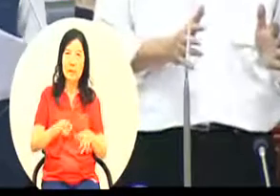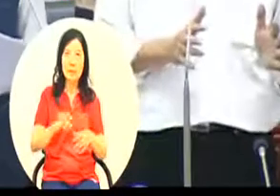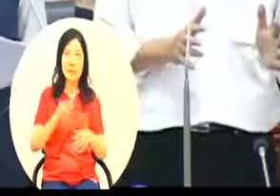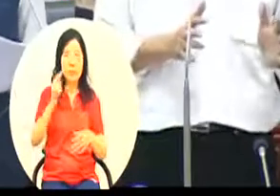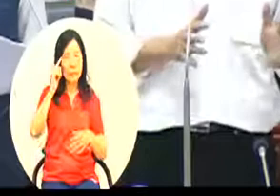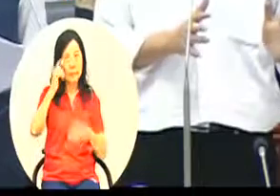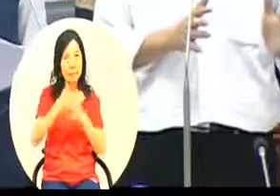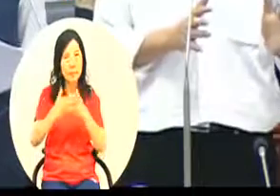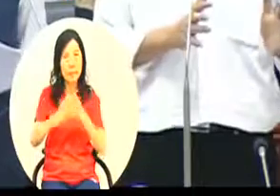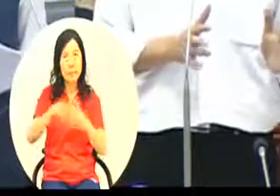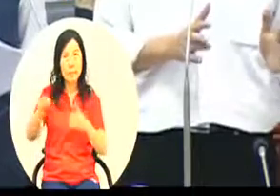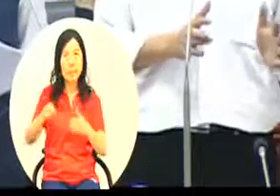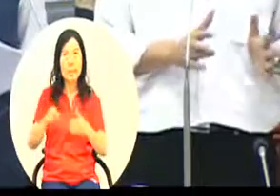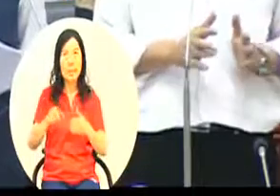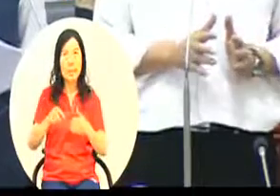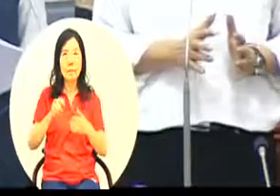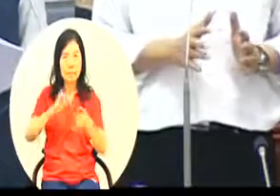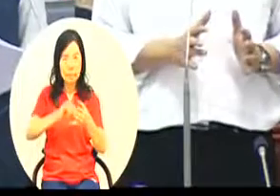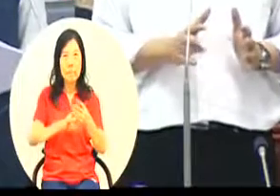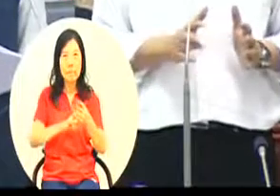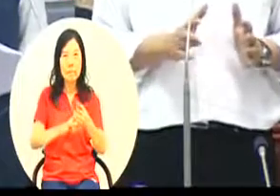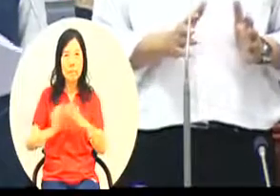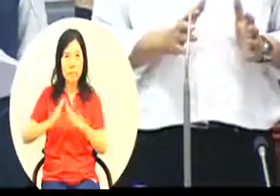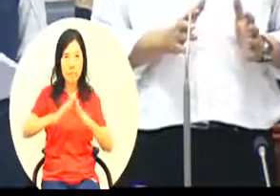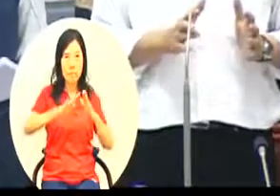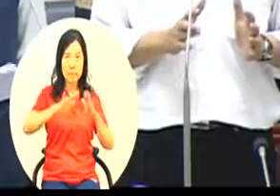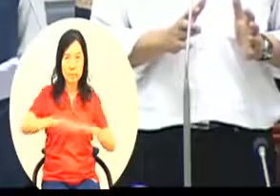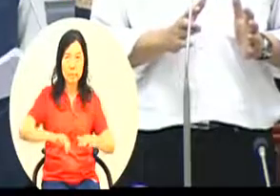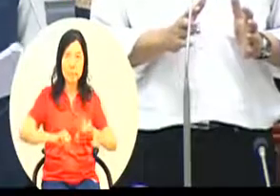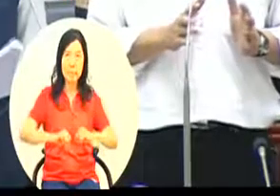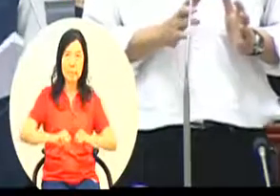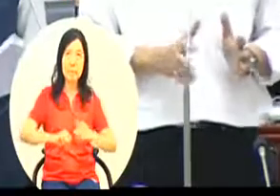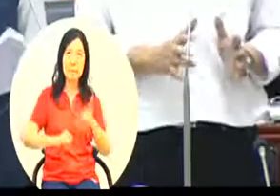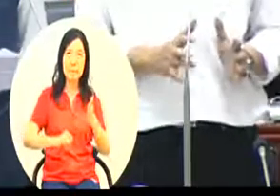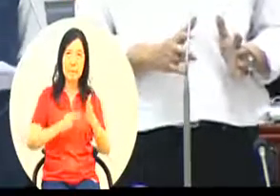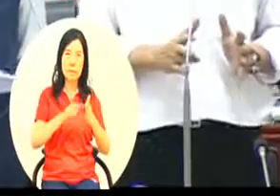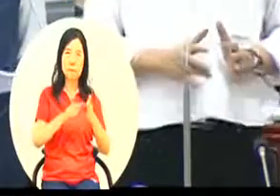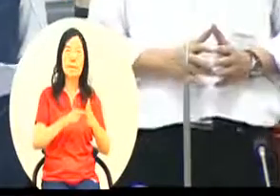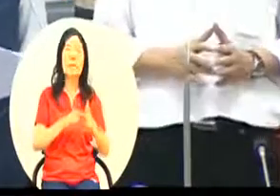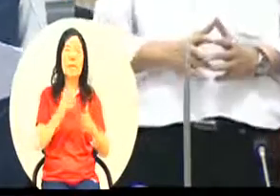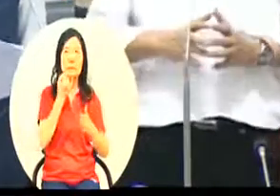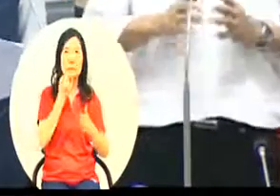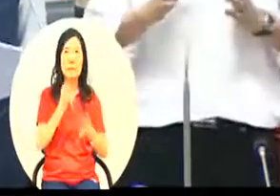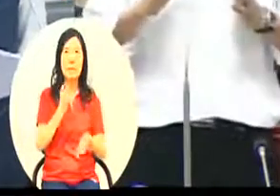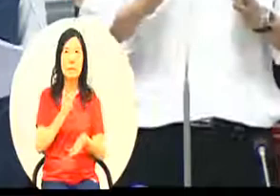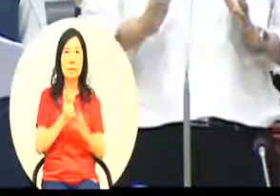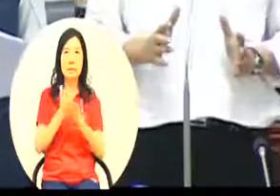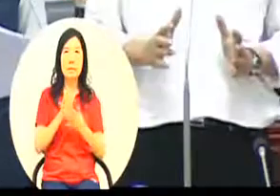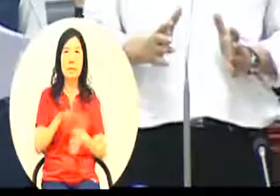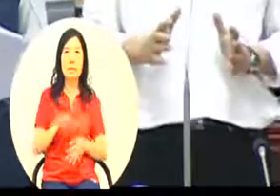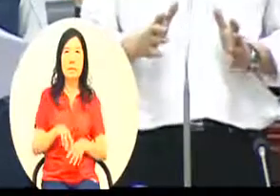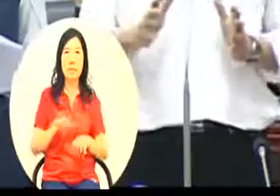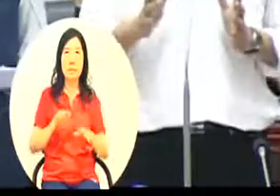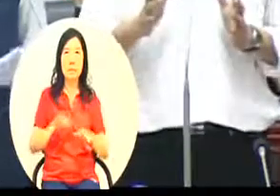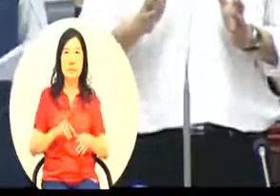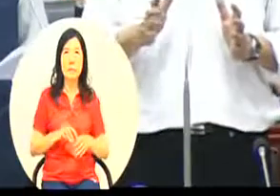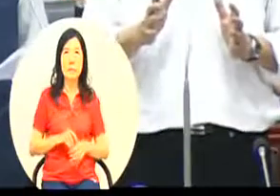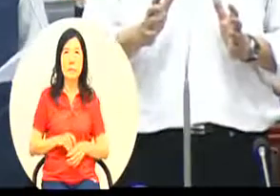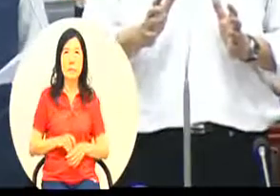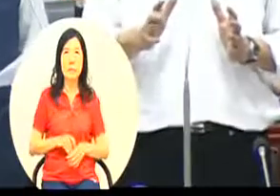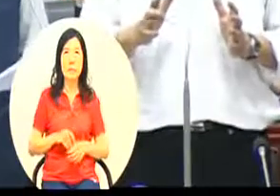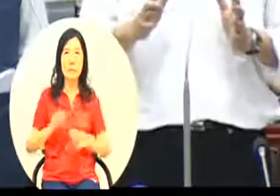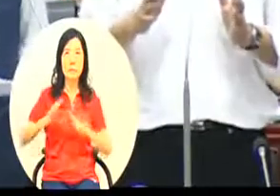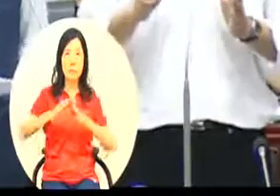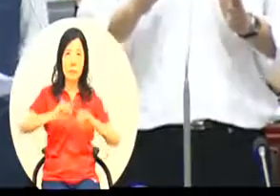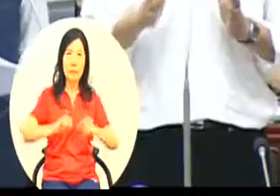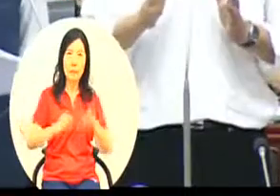保障他们订到富康巴士的这一个目标了哈。那整个来讲，